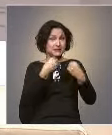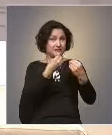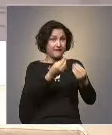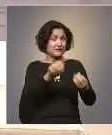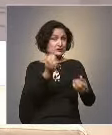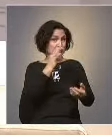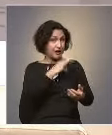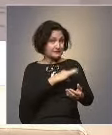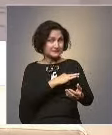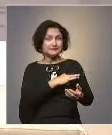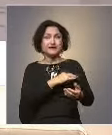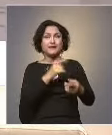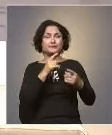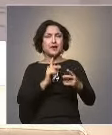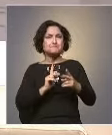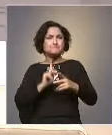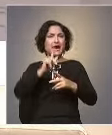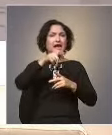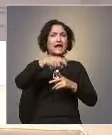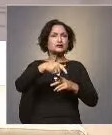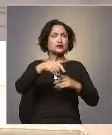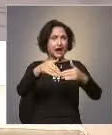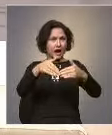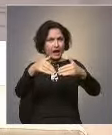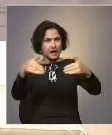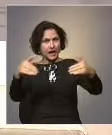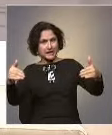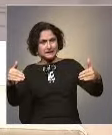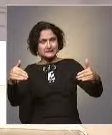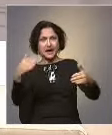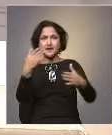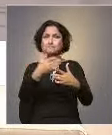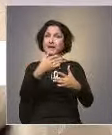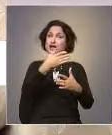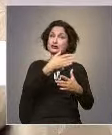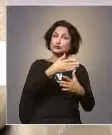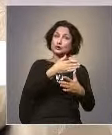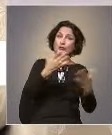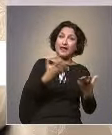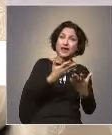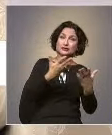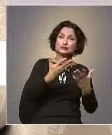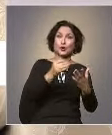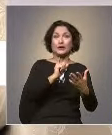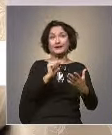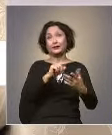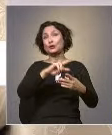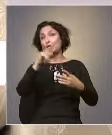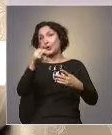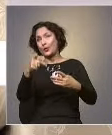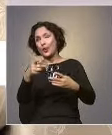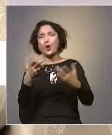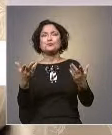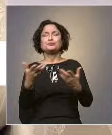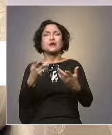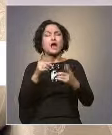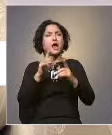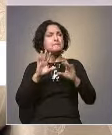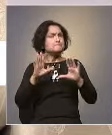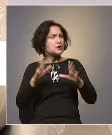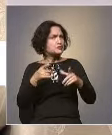шанс да прекрачат тази граница между нещо и нещо. Сега, значи, заглавието подсказва нещо за съдържанието